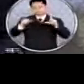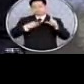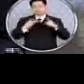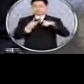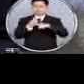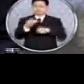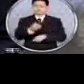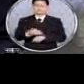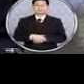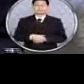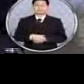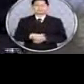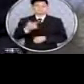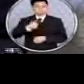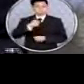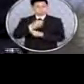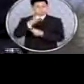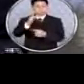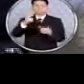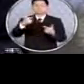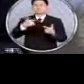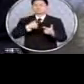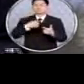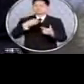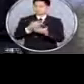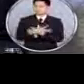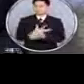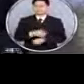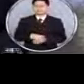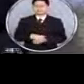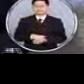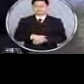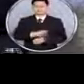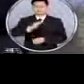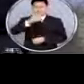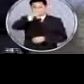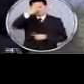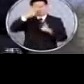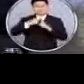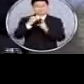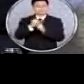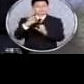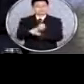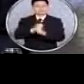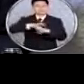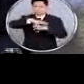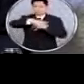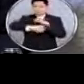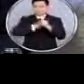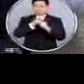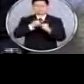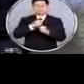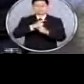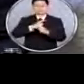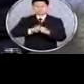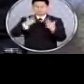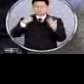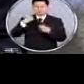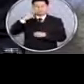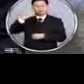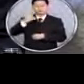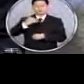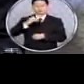右。这并不表示我们做得很好，我们还是不满意。但是年轻人失业在全世界来讲都比一般的失业率要高，